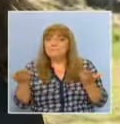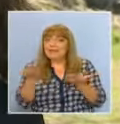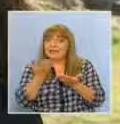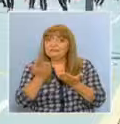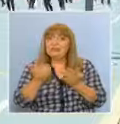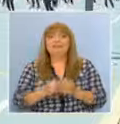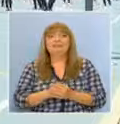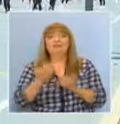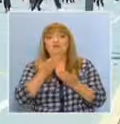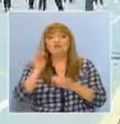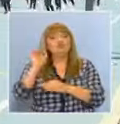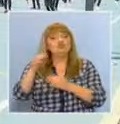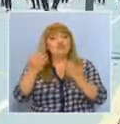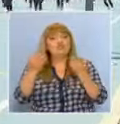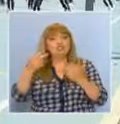Ами,